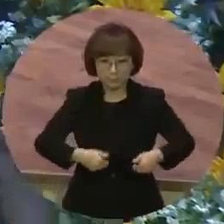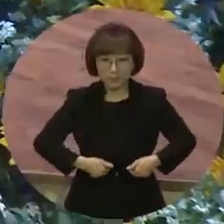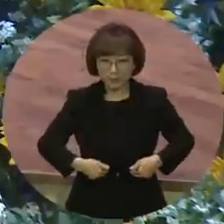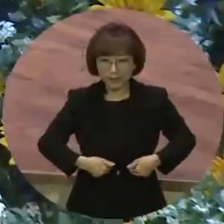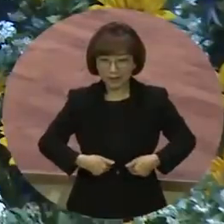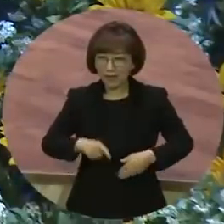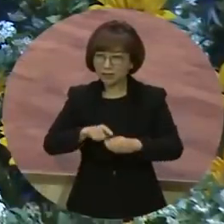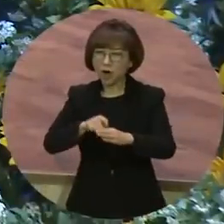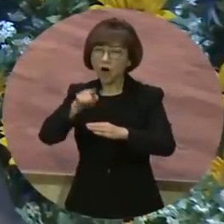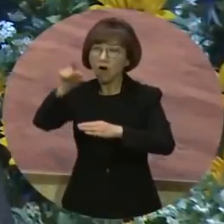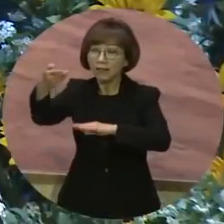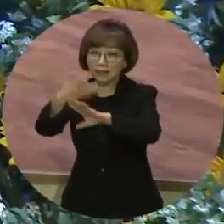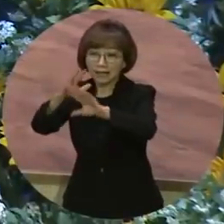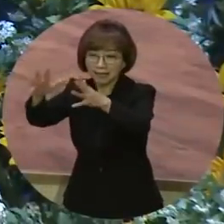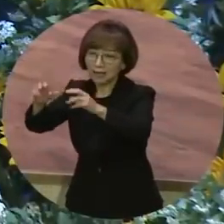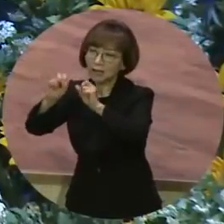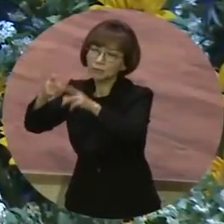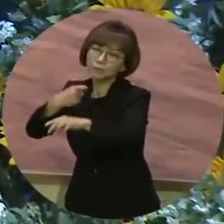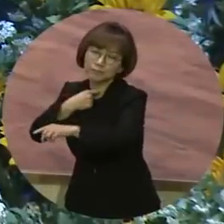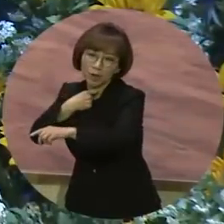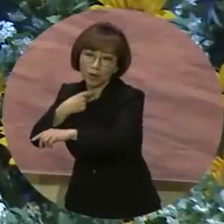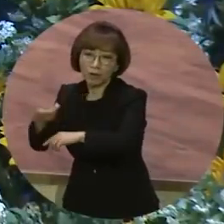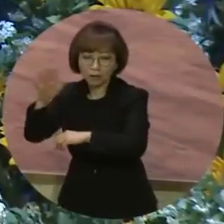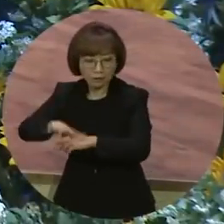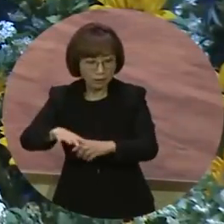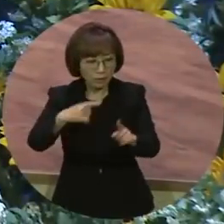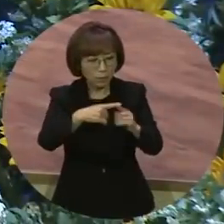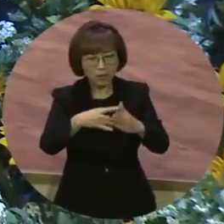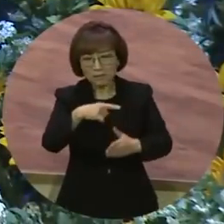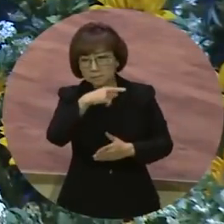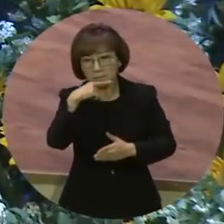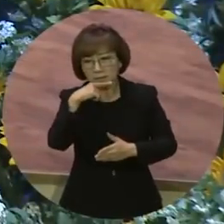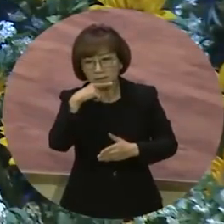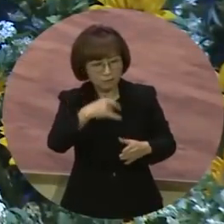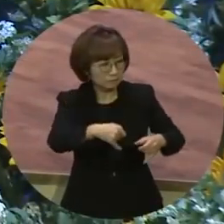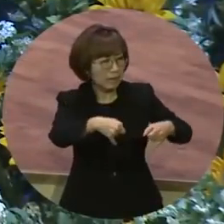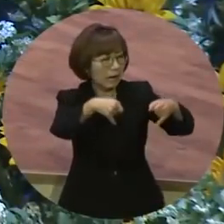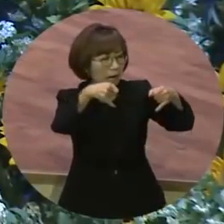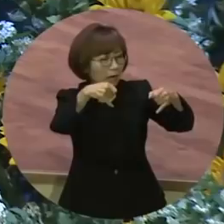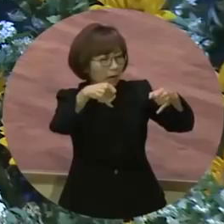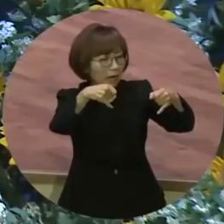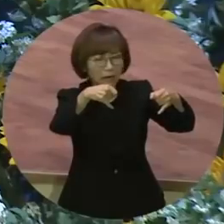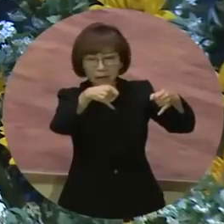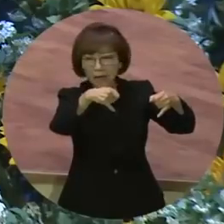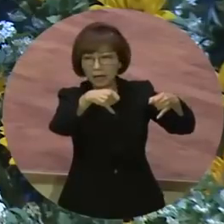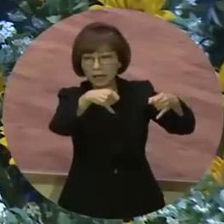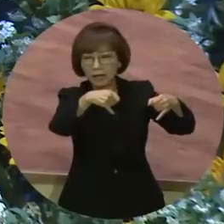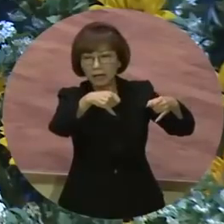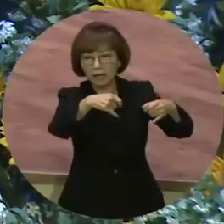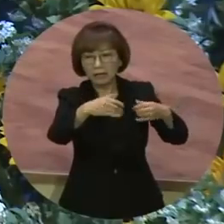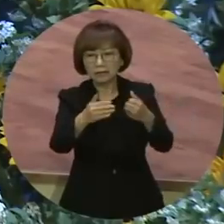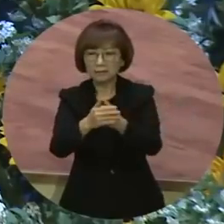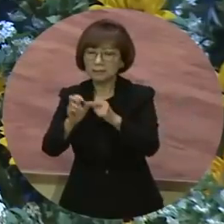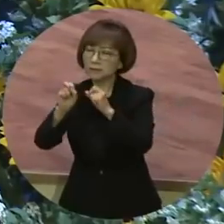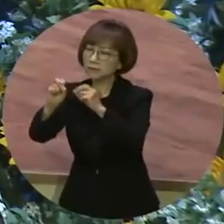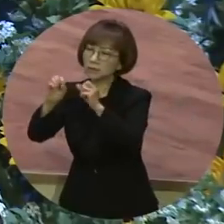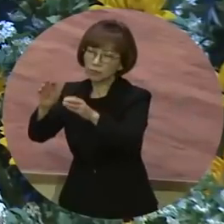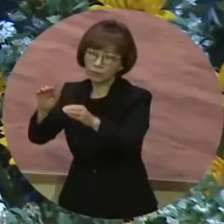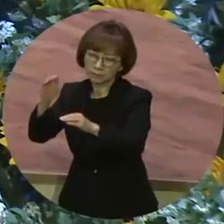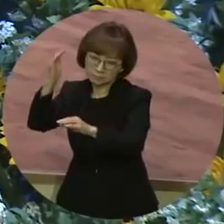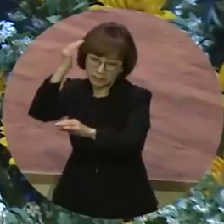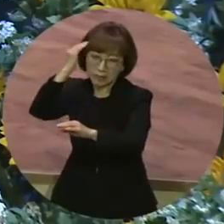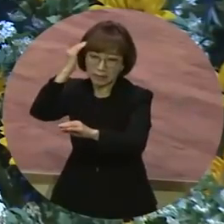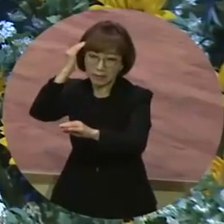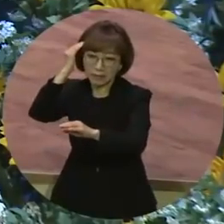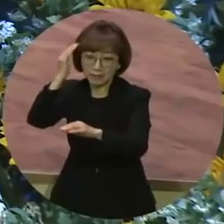엄청나게 할 일이 많아. 여기 딱 잡혀가지고 힘을 못 쓰고 있어. 여러분들 하나님